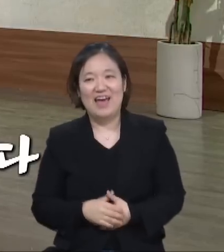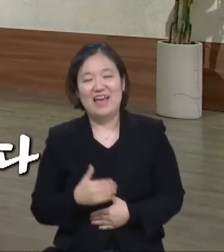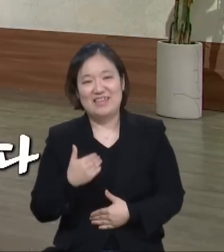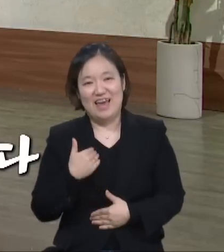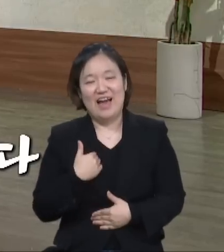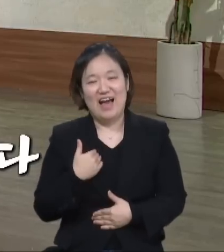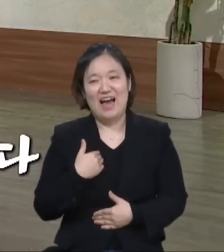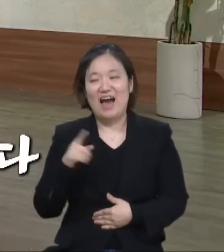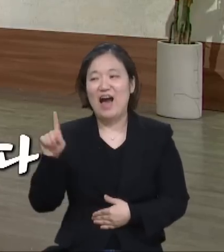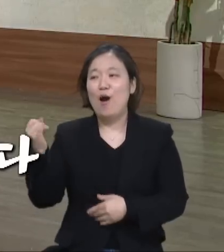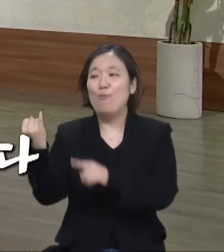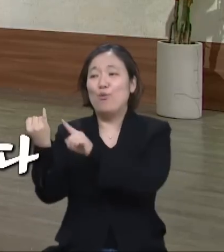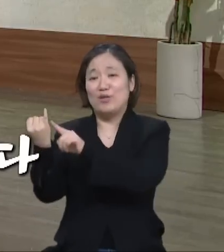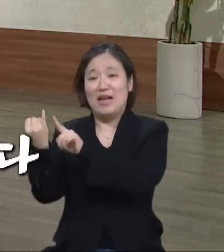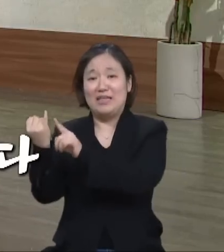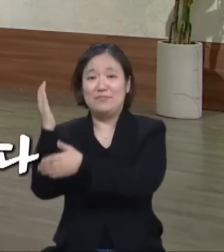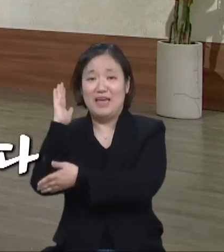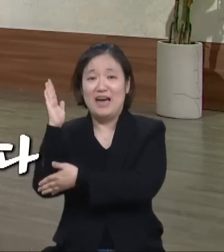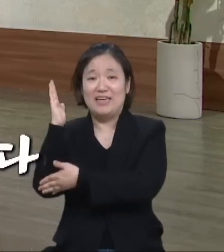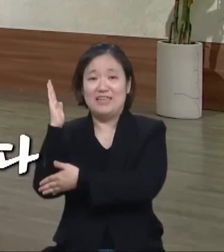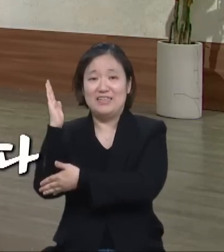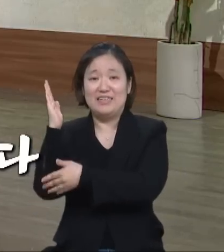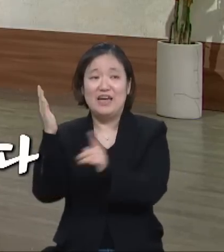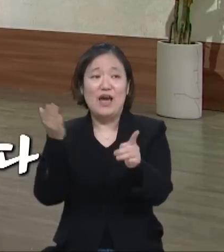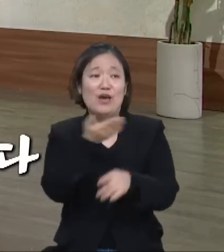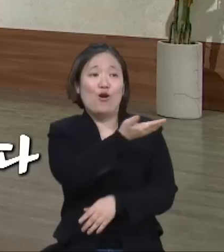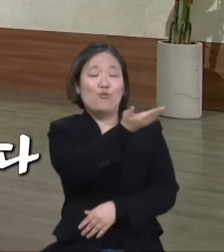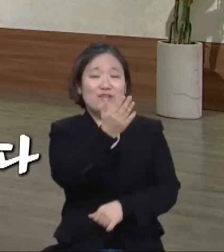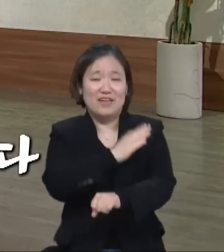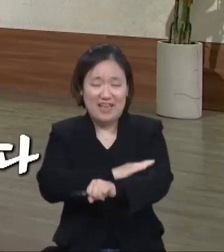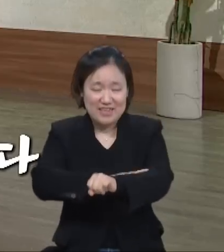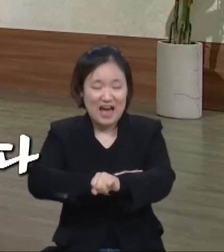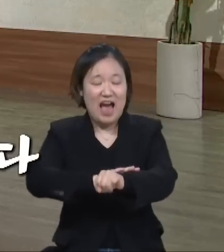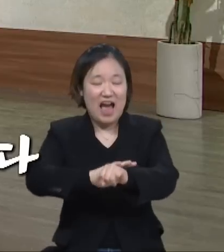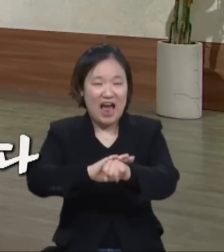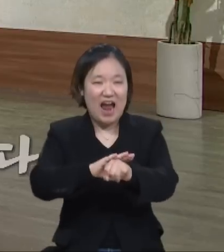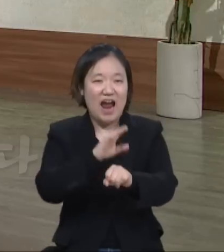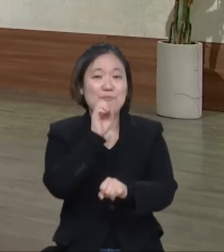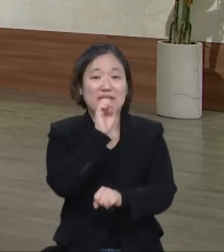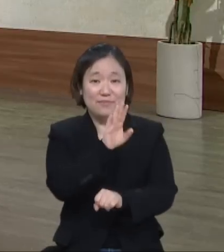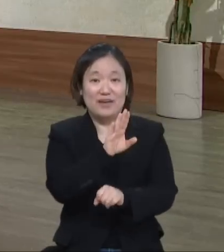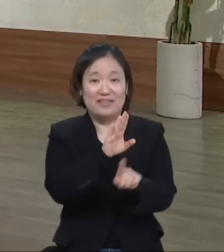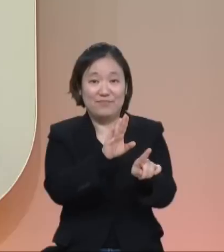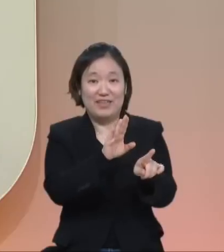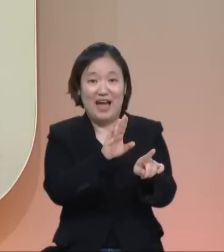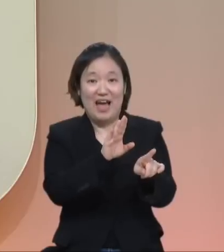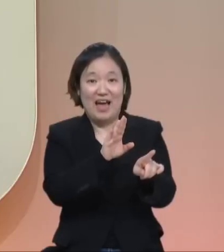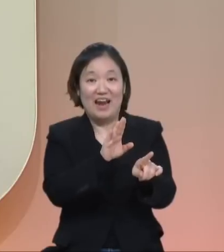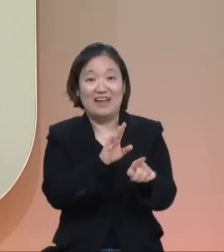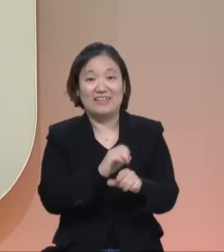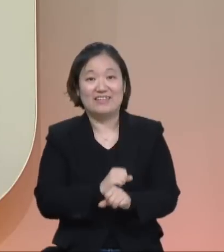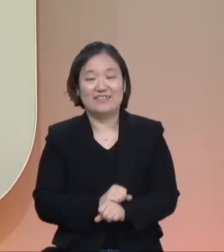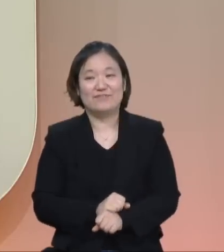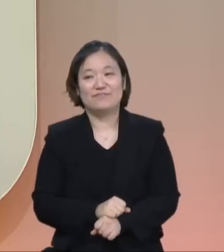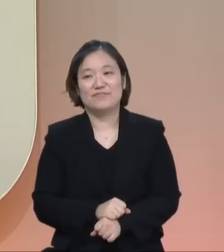잘 나눔 하도록 하겠습니다라고 말씀을 들었습니다 여러분